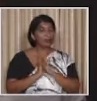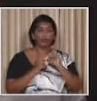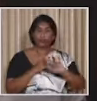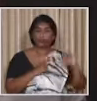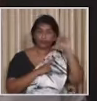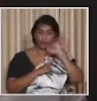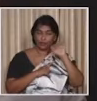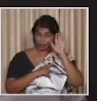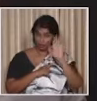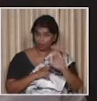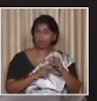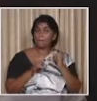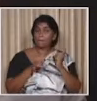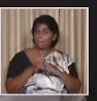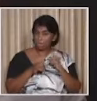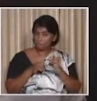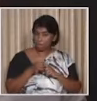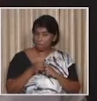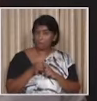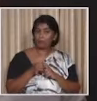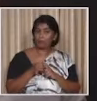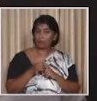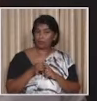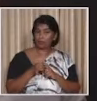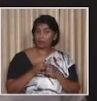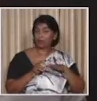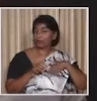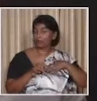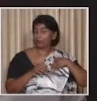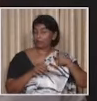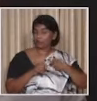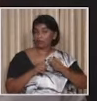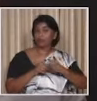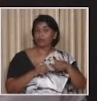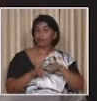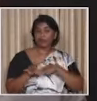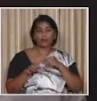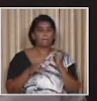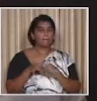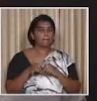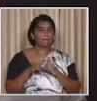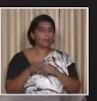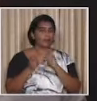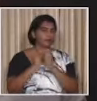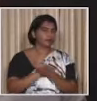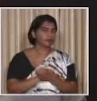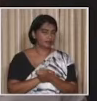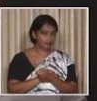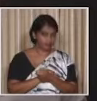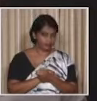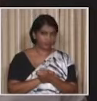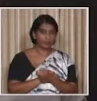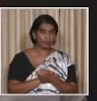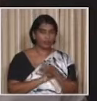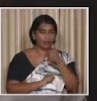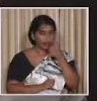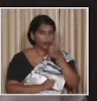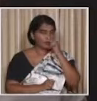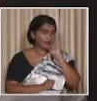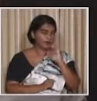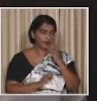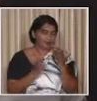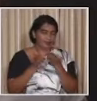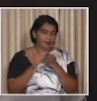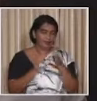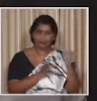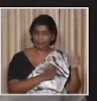යුරෝපයේ කලාපයේ තිබෙන ප්‍රශ්නවලට මූලික ප්‍රශ්නයක් බවට පරිවර්තනය වෙලා තිබෙන්නේ. ඒක හරිද වැරදි කියන එක වෙනම